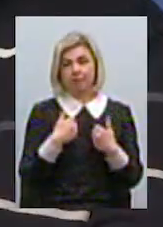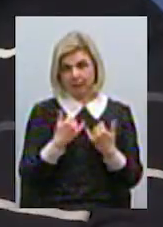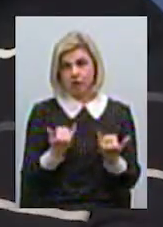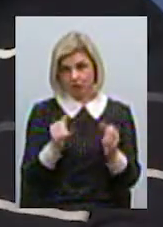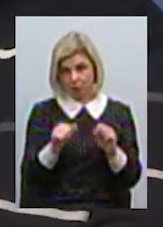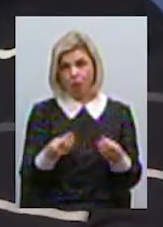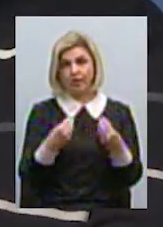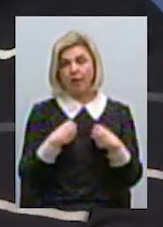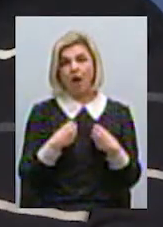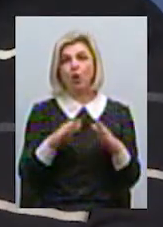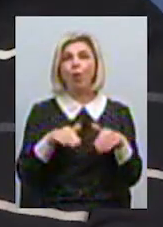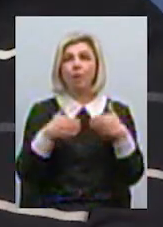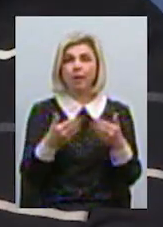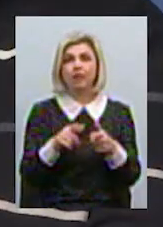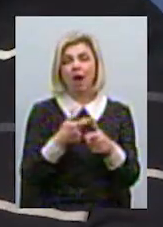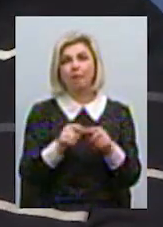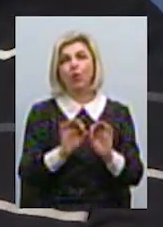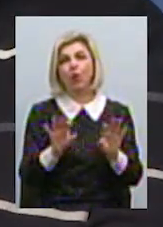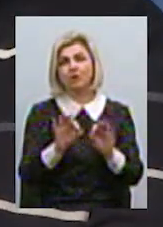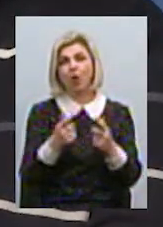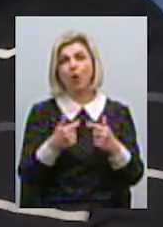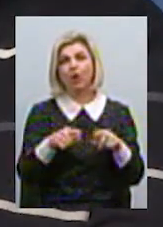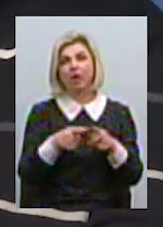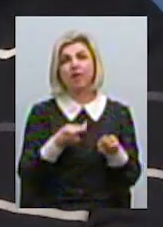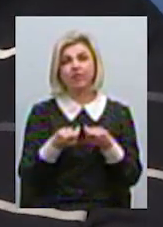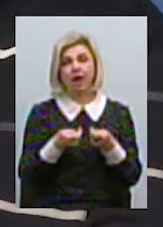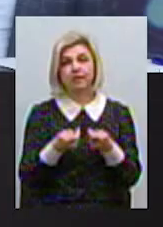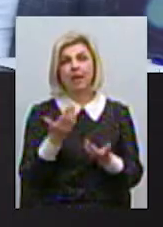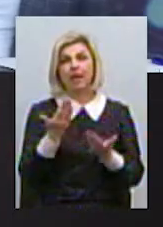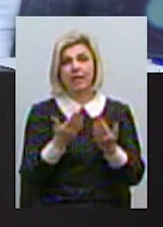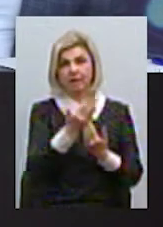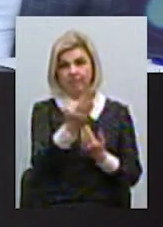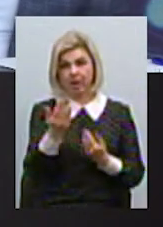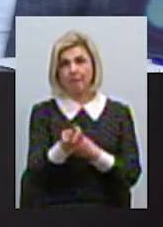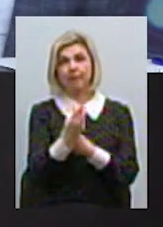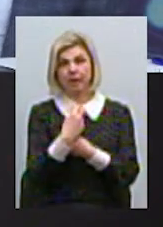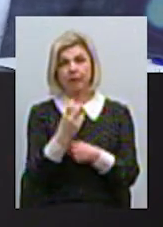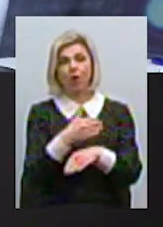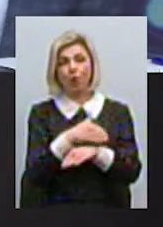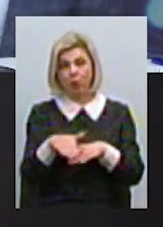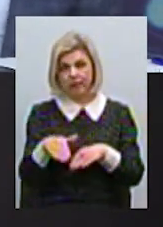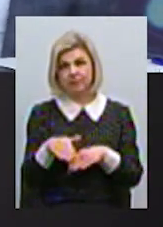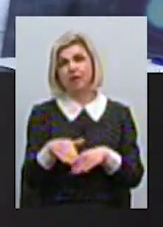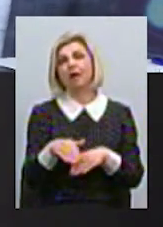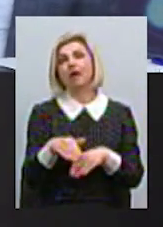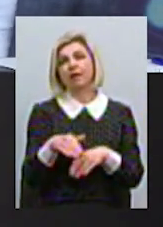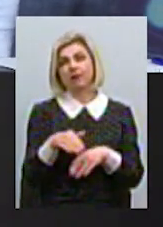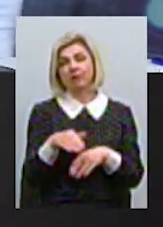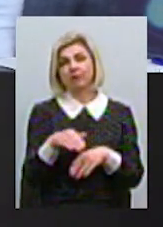рекомендації або роз'яснення органам влади? Якщо ви прийдете до нас на вулиці Яворова, 28, у нас там